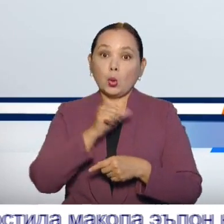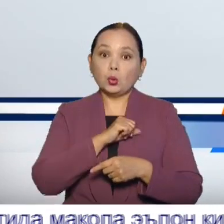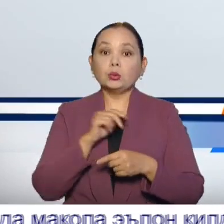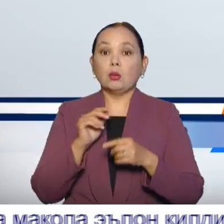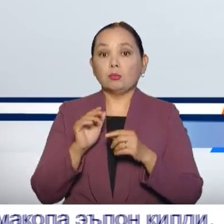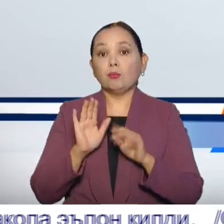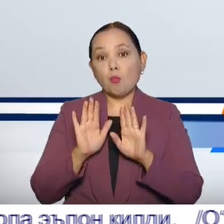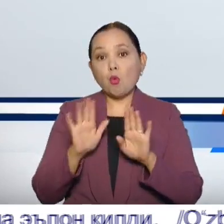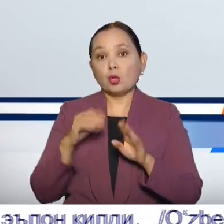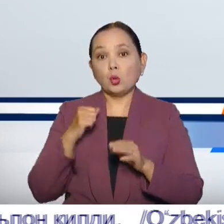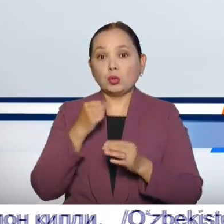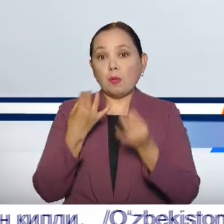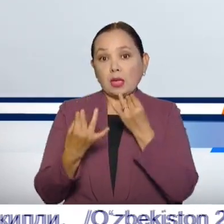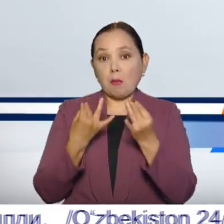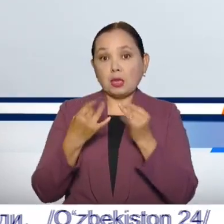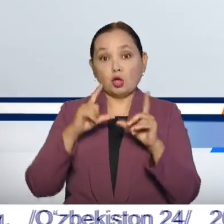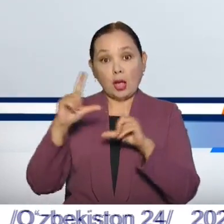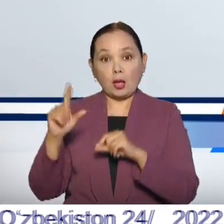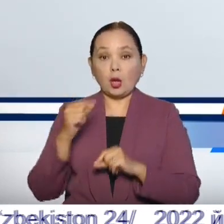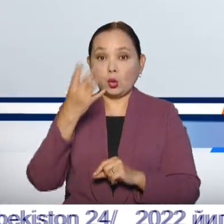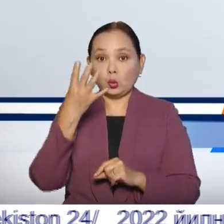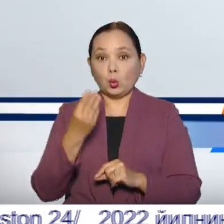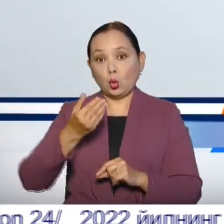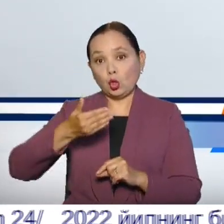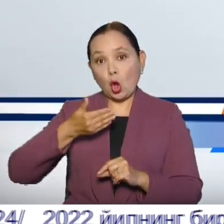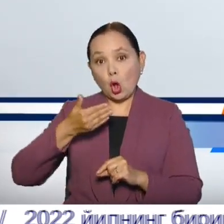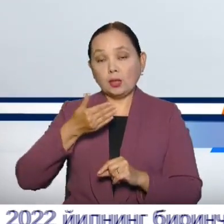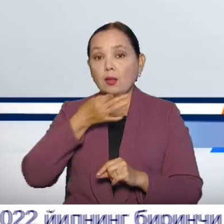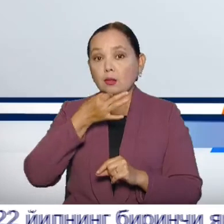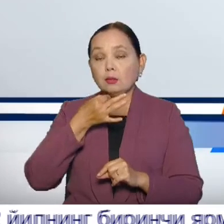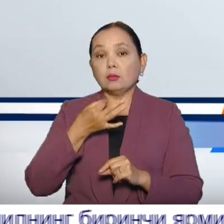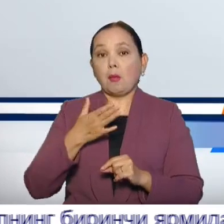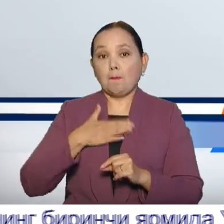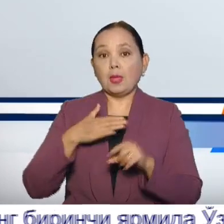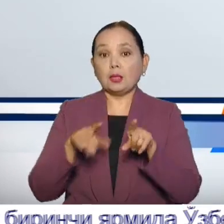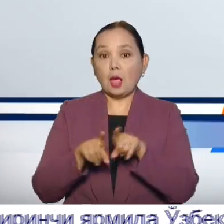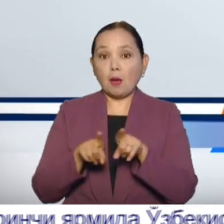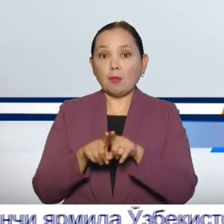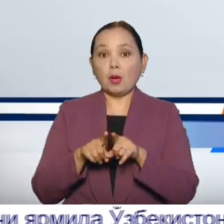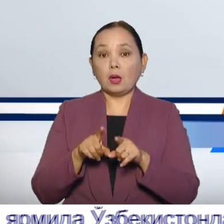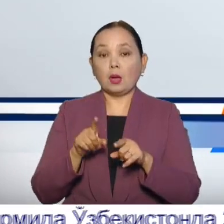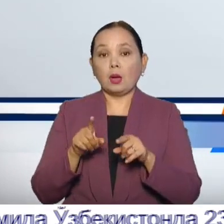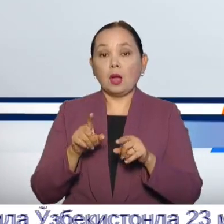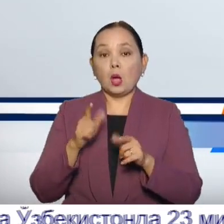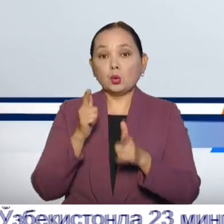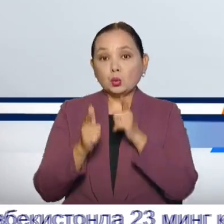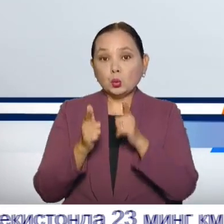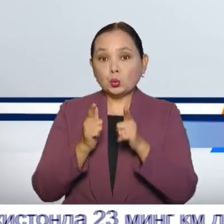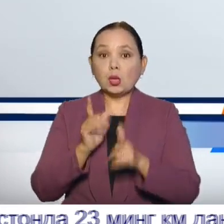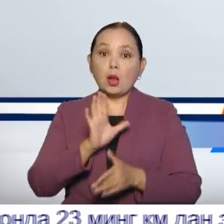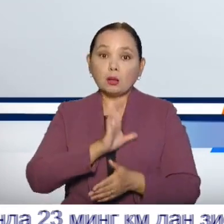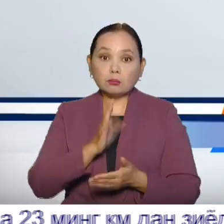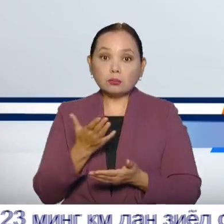bo'ldi, o'zimiz gaplashamiz deb ketdi. Bundan 4 kun oldin meni ham bo'lgan bo'lmagan so'zlarimni haqorat